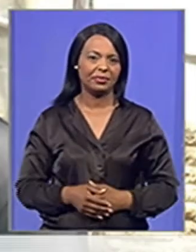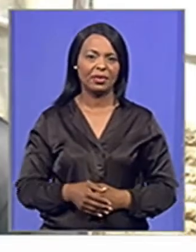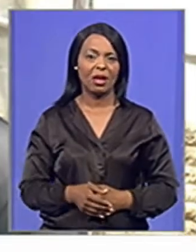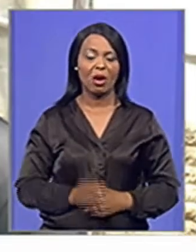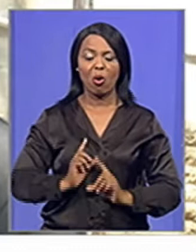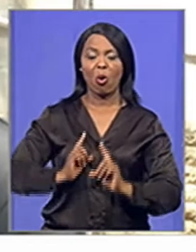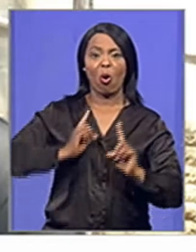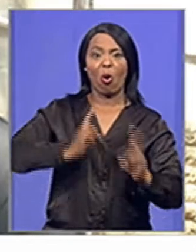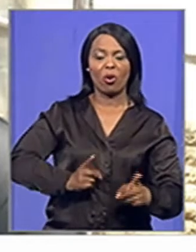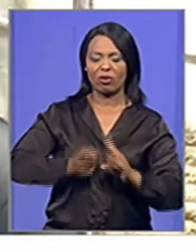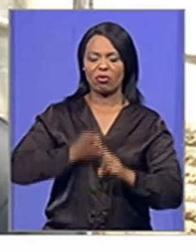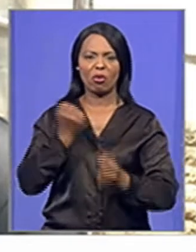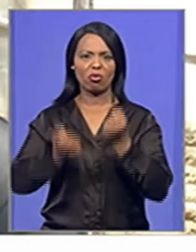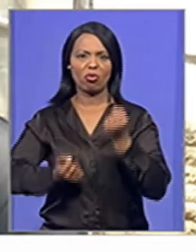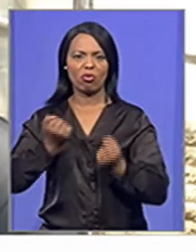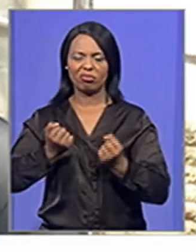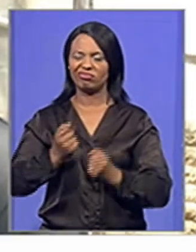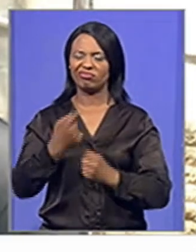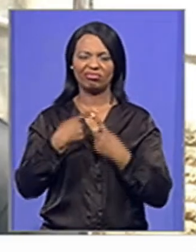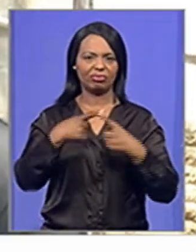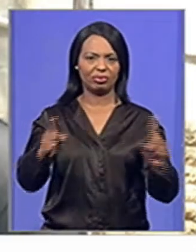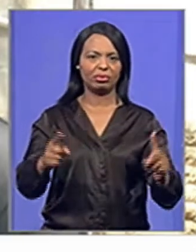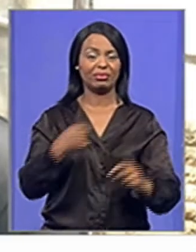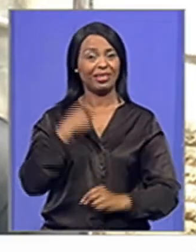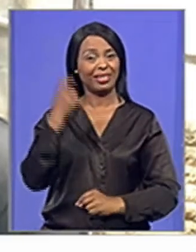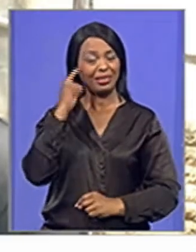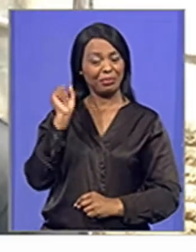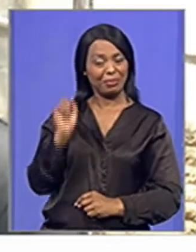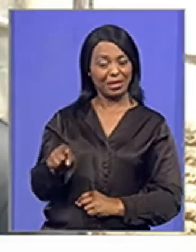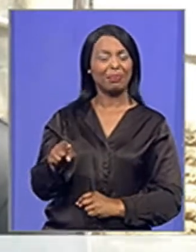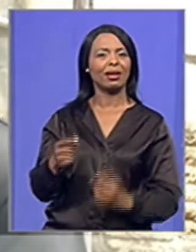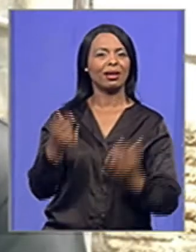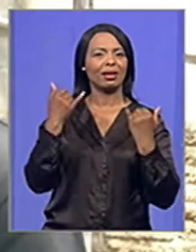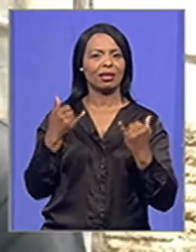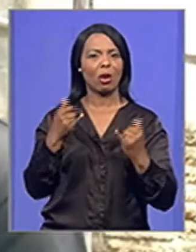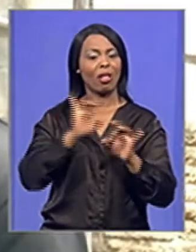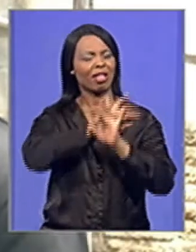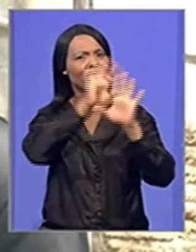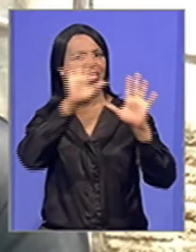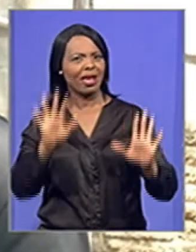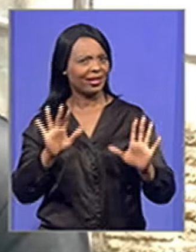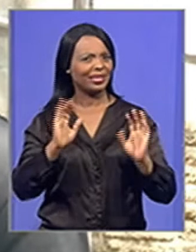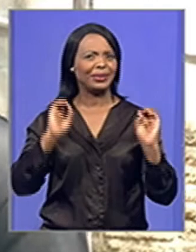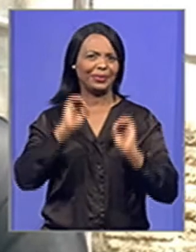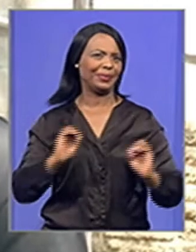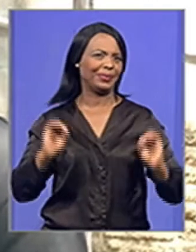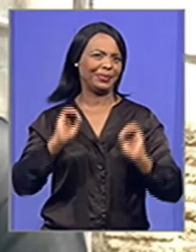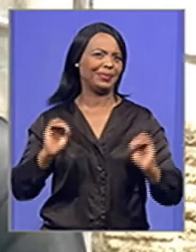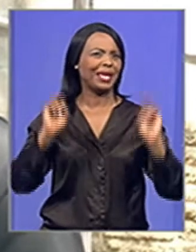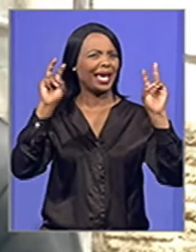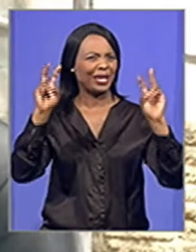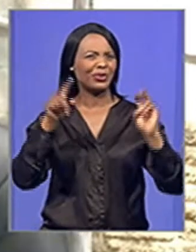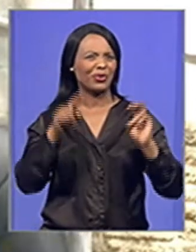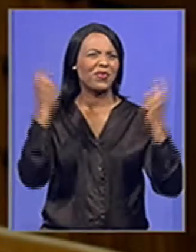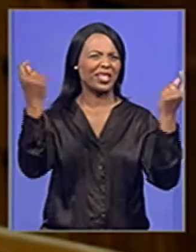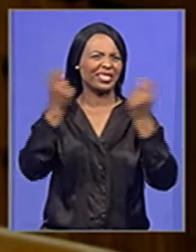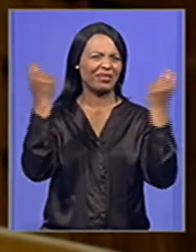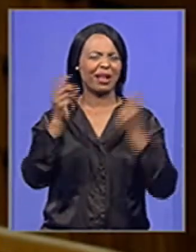dinyewe le faneng ka yona ene ke yona e ke nahanang hore ke yona e sa kgone ho fana ka ntle hantle rona ho etsahalang hantle ka festival ya